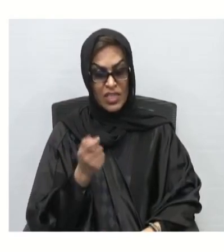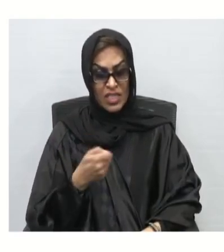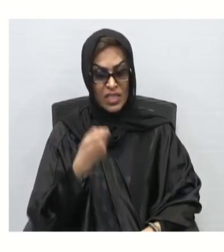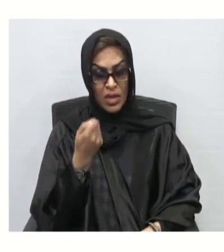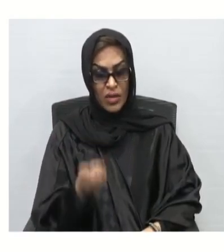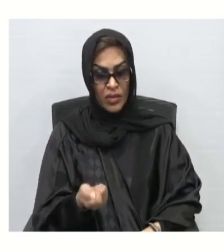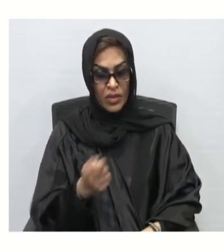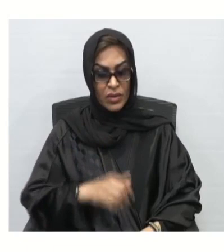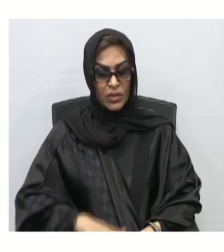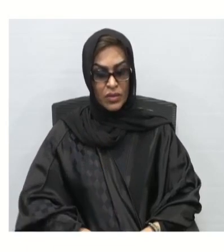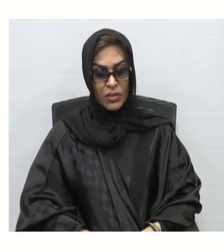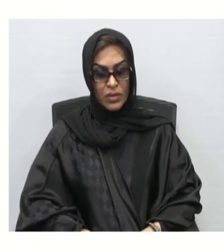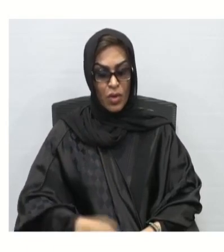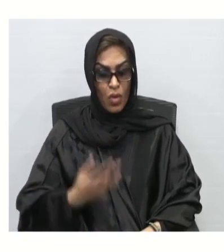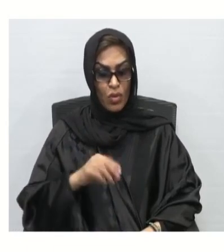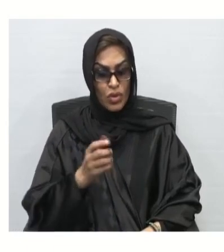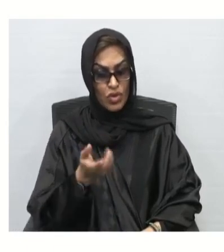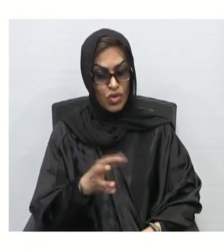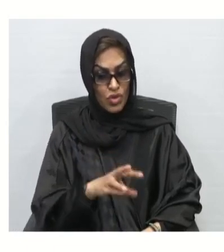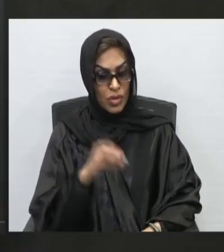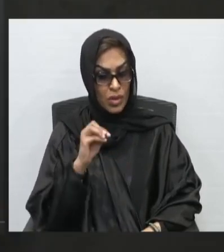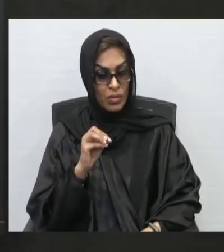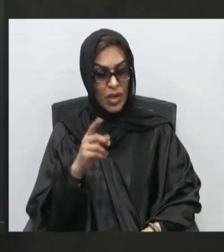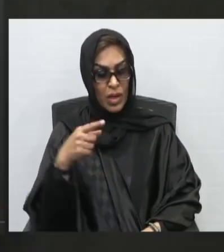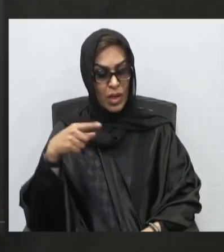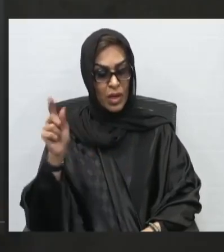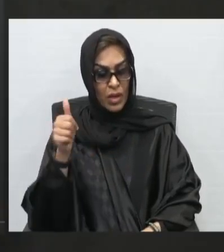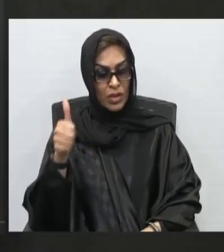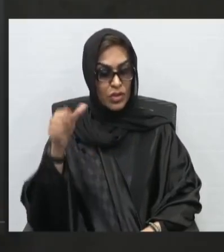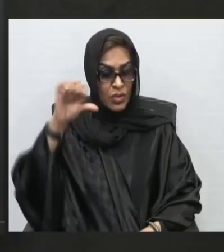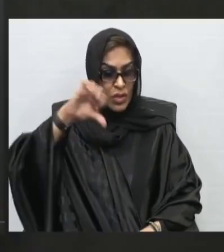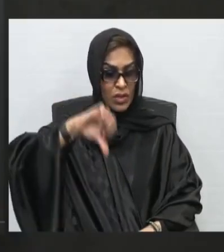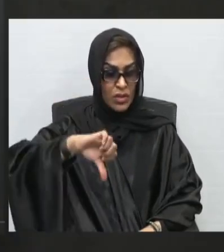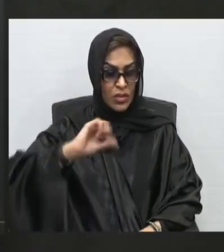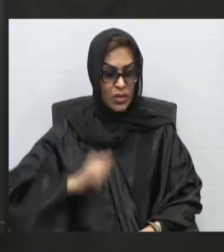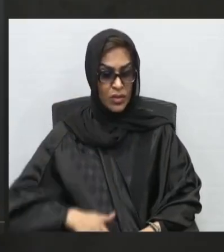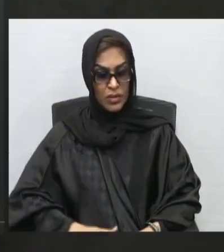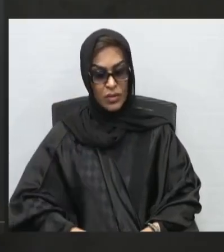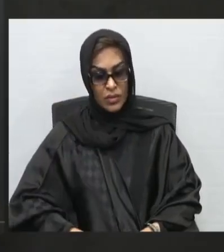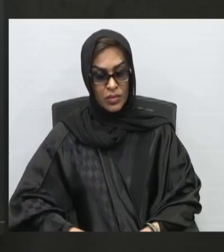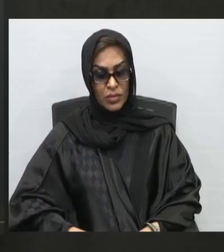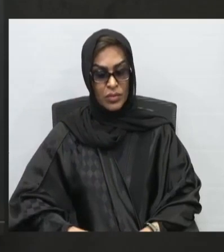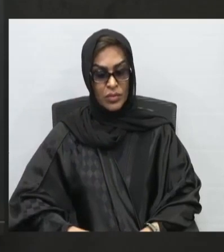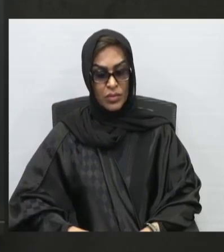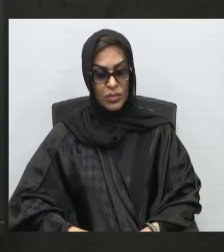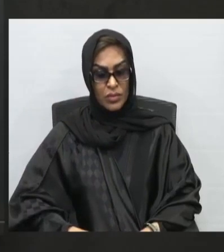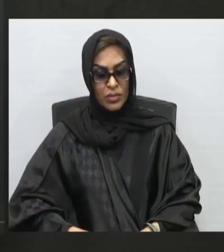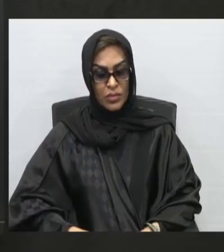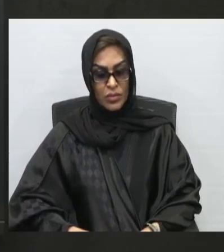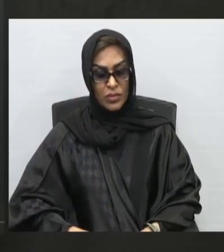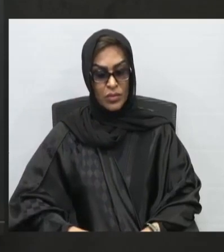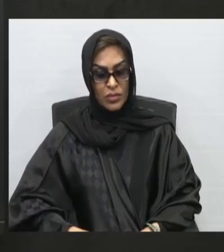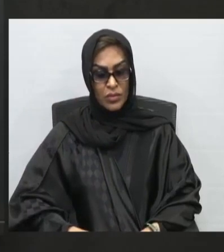باء عاداتك في الشراء الرقمي ما هي ايجابياتك سلبياتك في الصرف هنا ما هي ايجابياتك